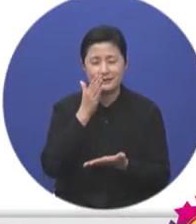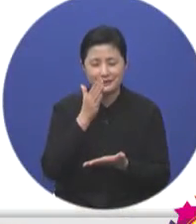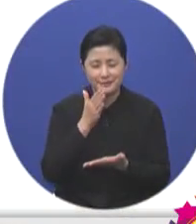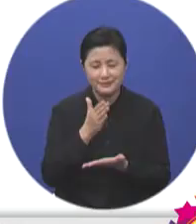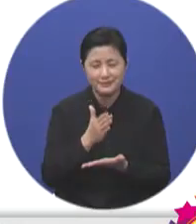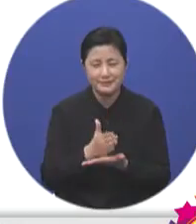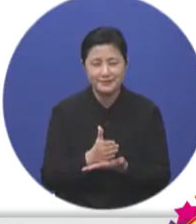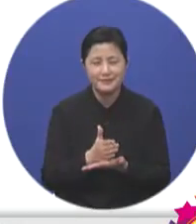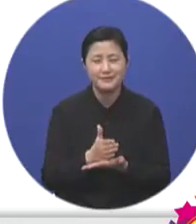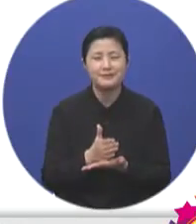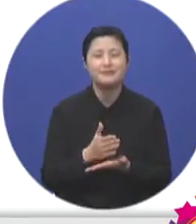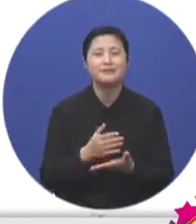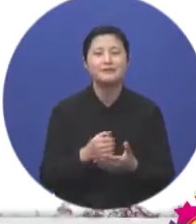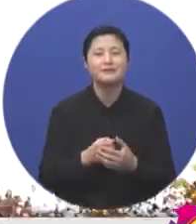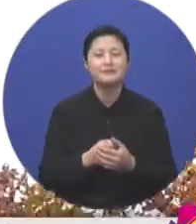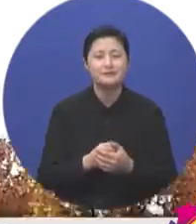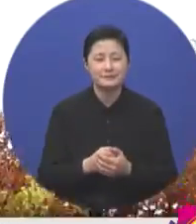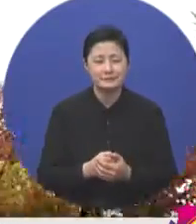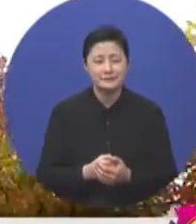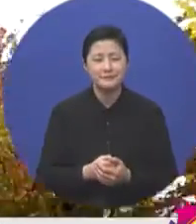말자고